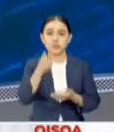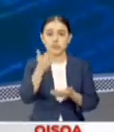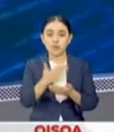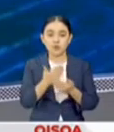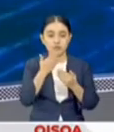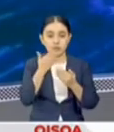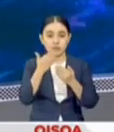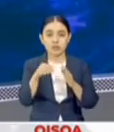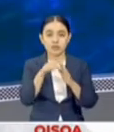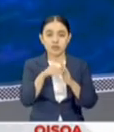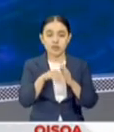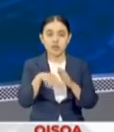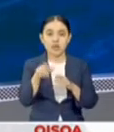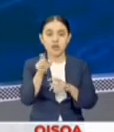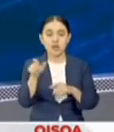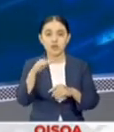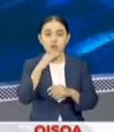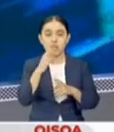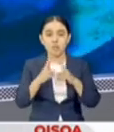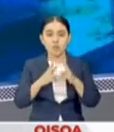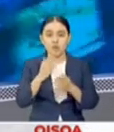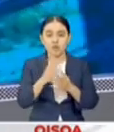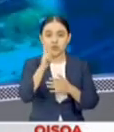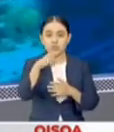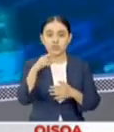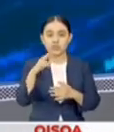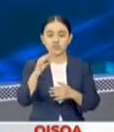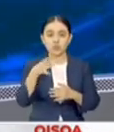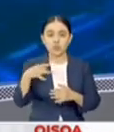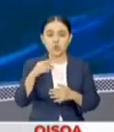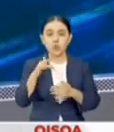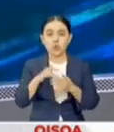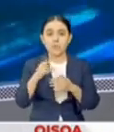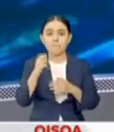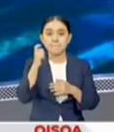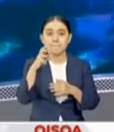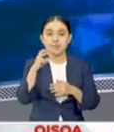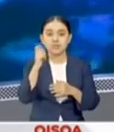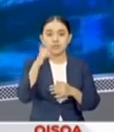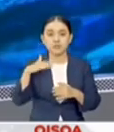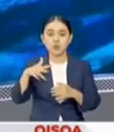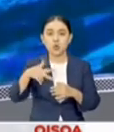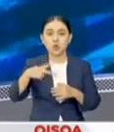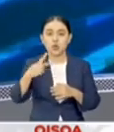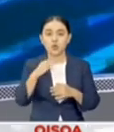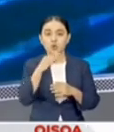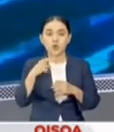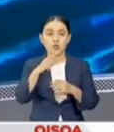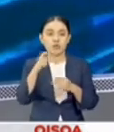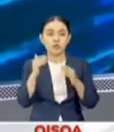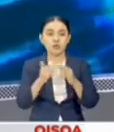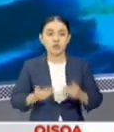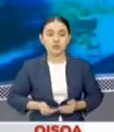Poytaxtga murojaat. Dasturimizga aholidan ko'plab murojaatlar bo'lmoqda. Xususan Yashnobod tumani O'rta masjid mahallasidagi 32 ko'p qavatli